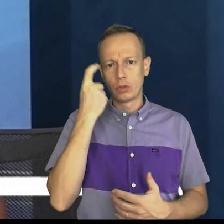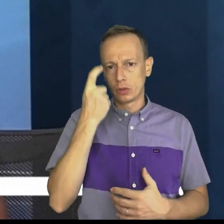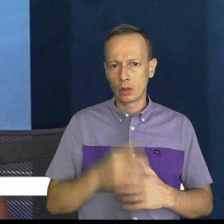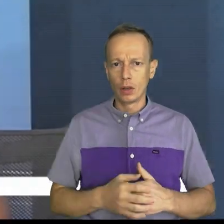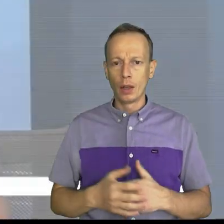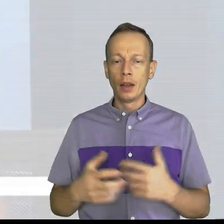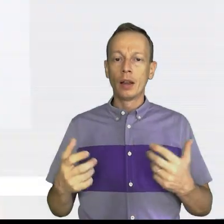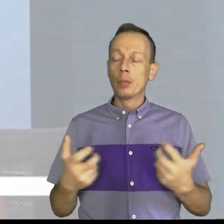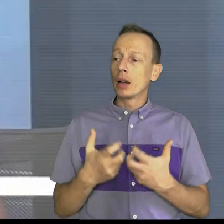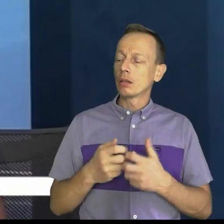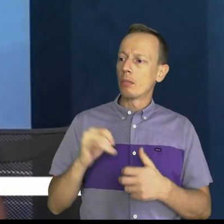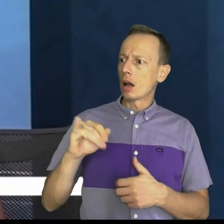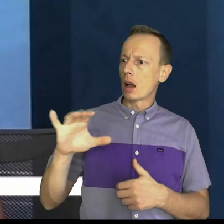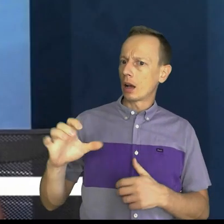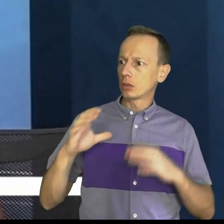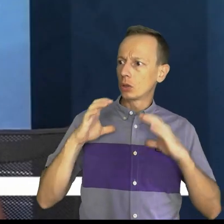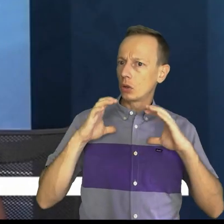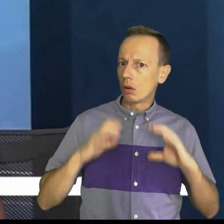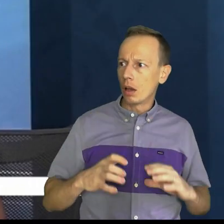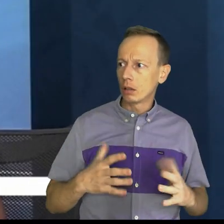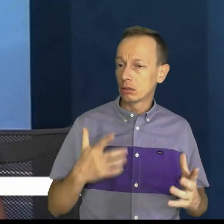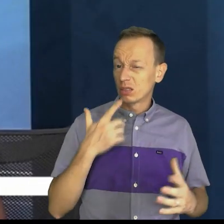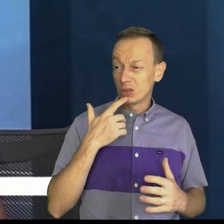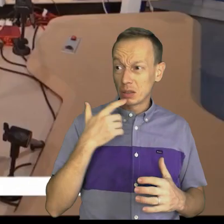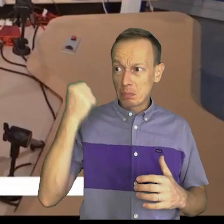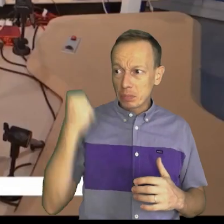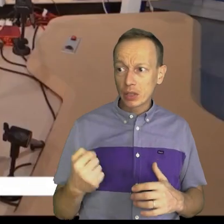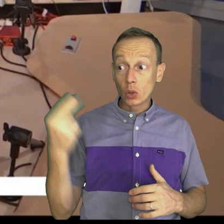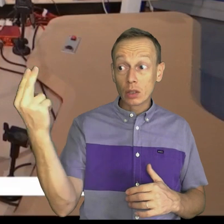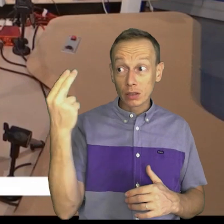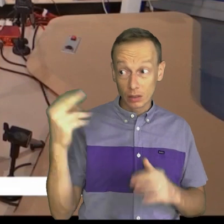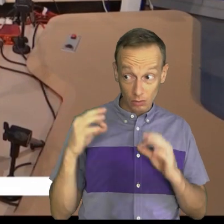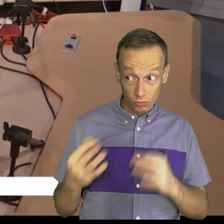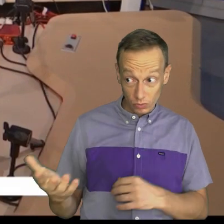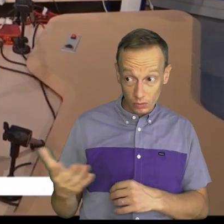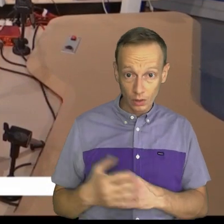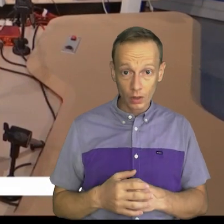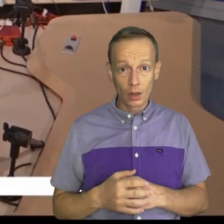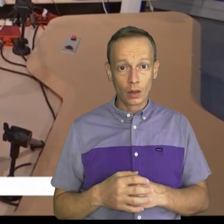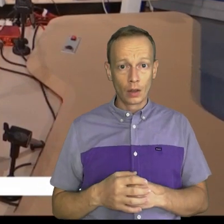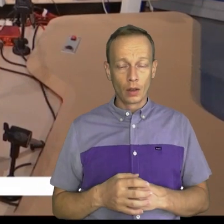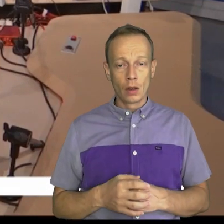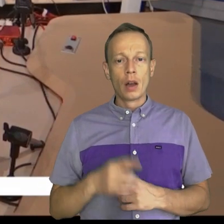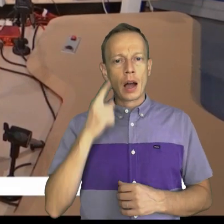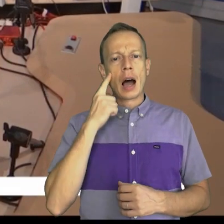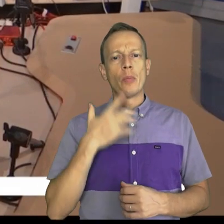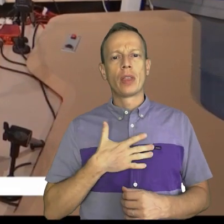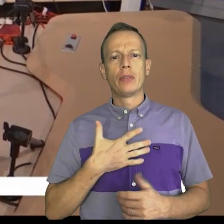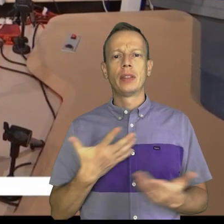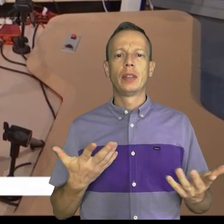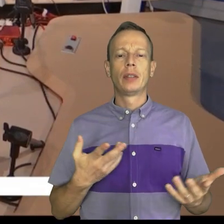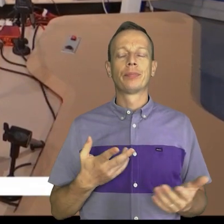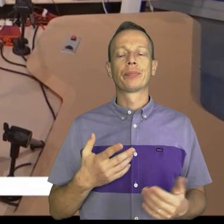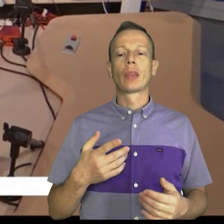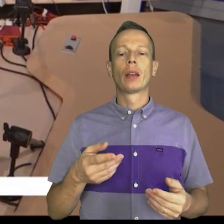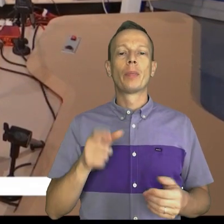les bonnes questions. Si là, il s'est présent au collège,'allais dire, qu'est-ce que ça doit être à l'université ? Je pense